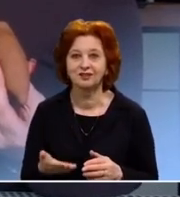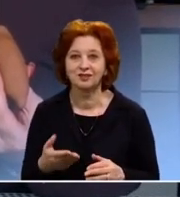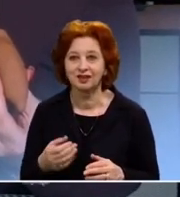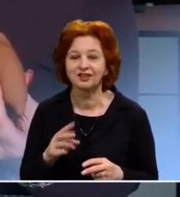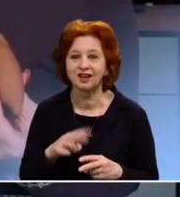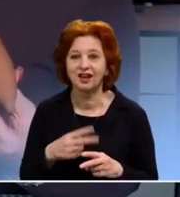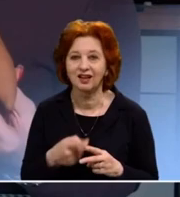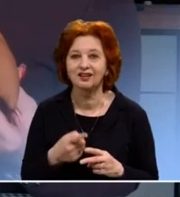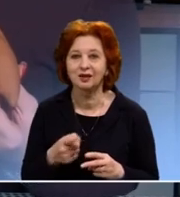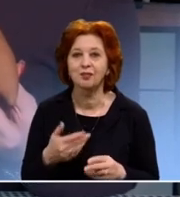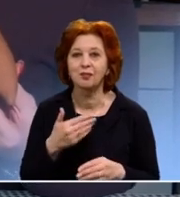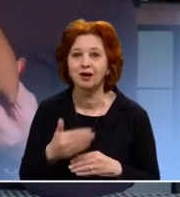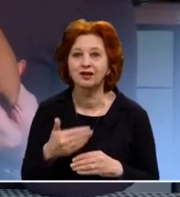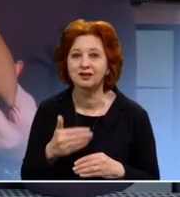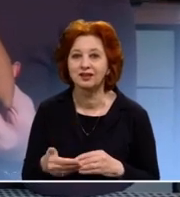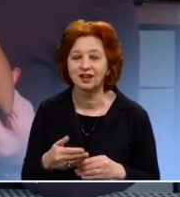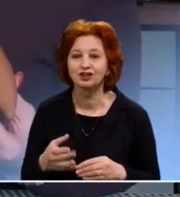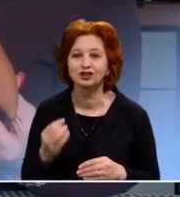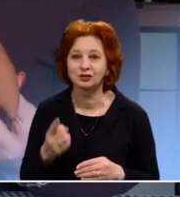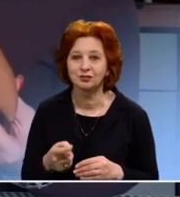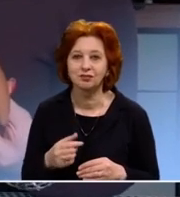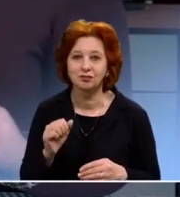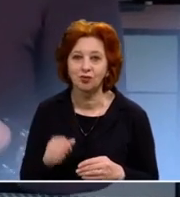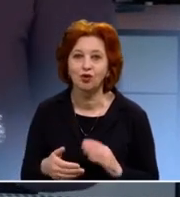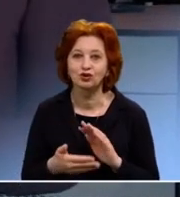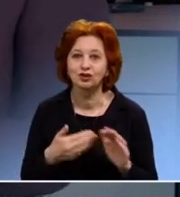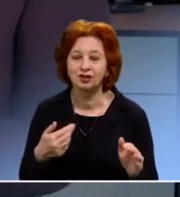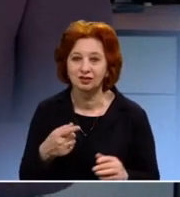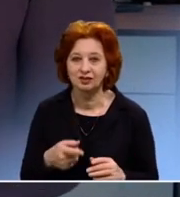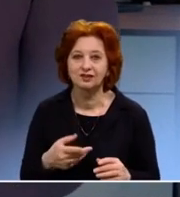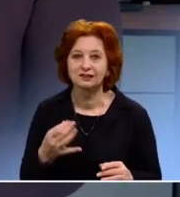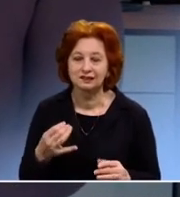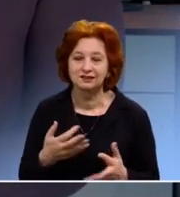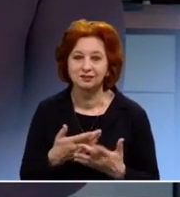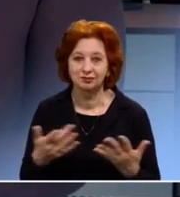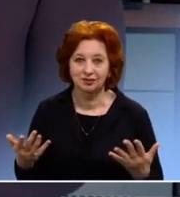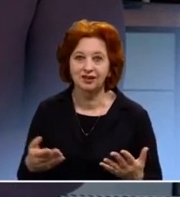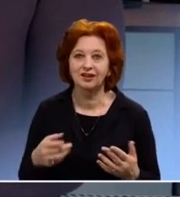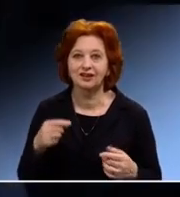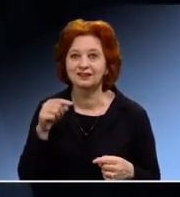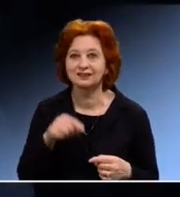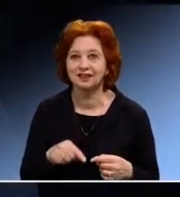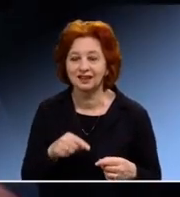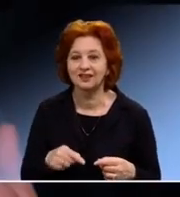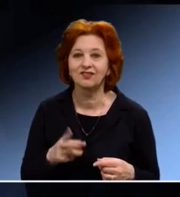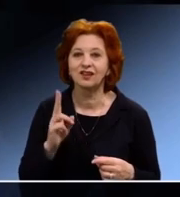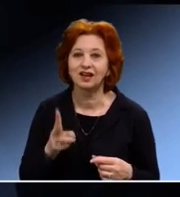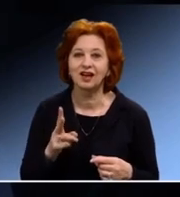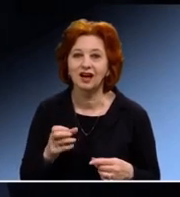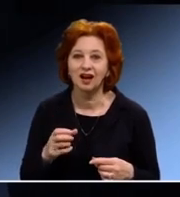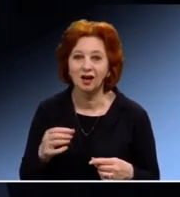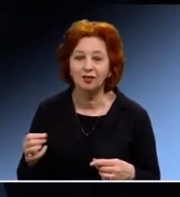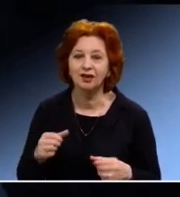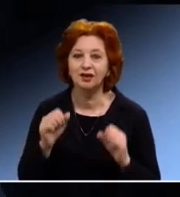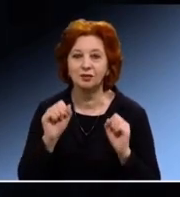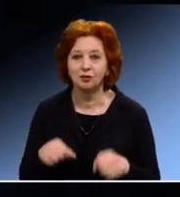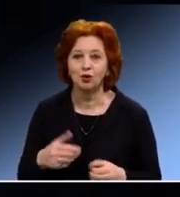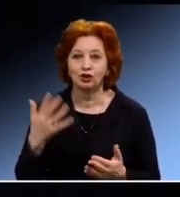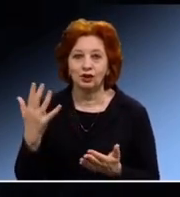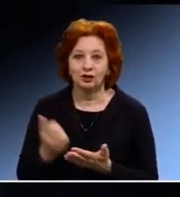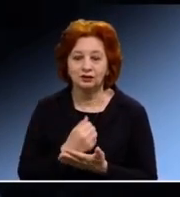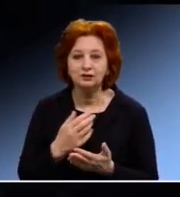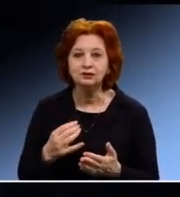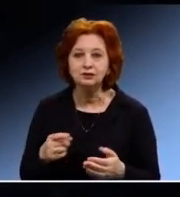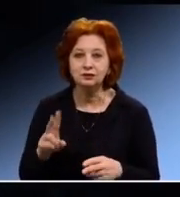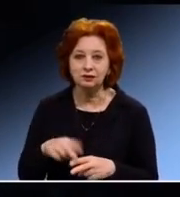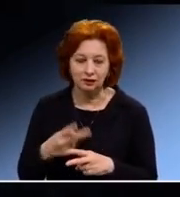Глина, какие-то простейшие стыки, но здесь даже иногда подойдет и палочка для мороженого. Печь для обжига керамики, но можно